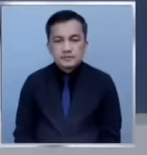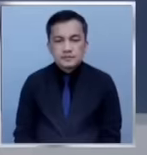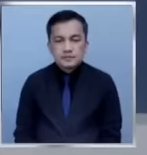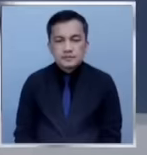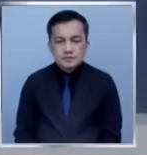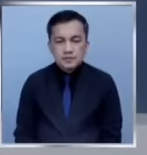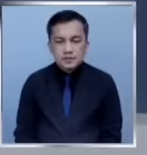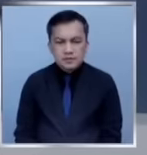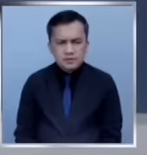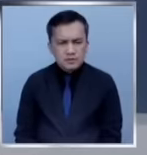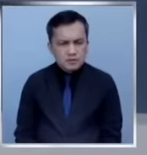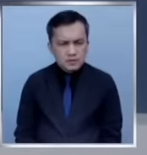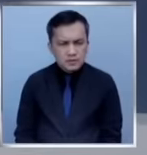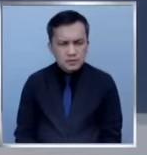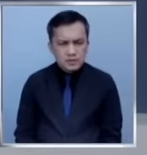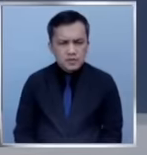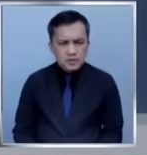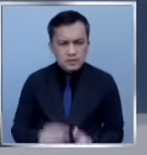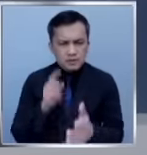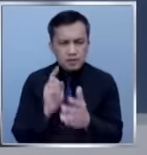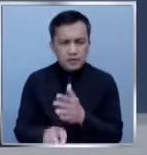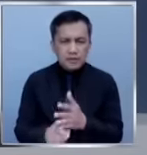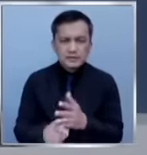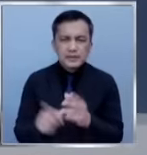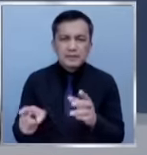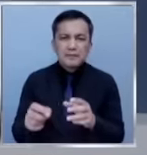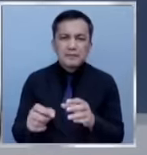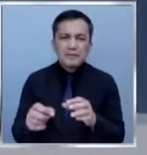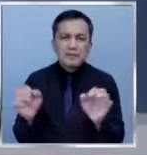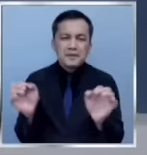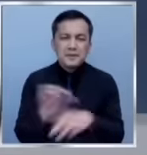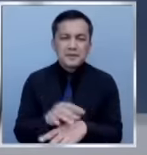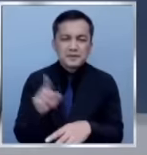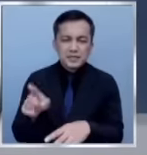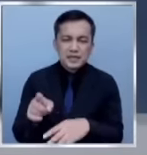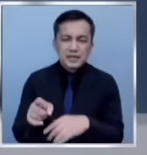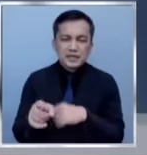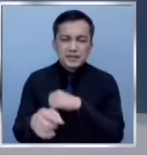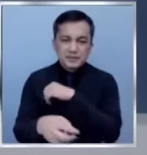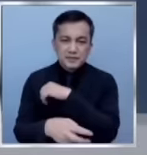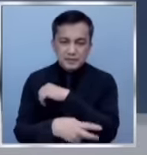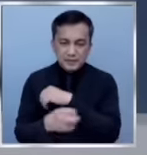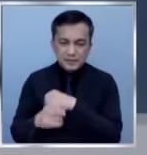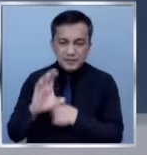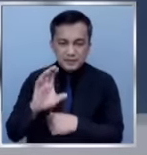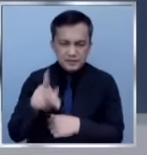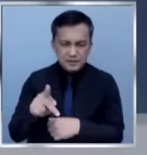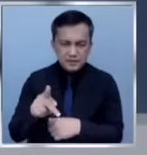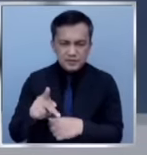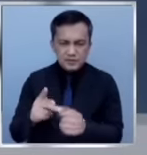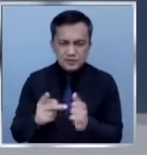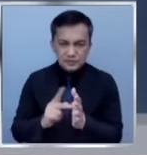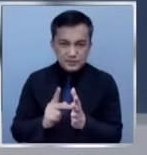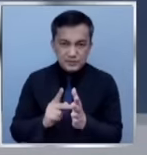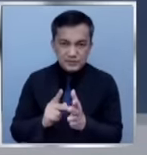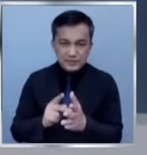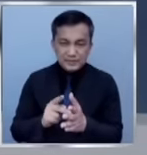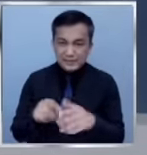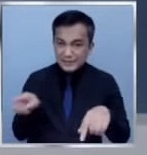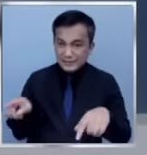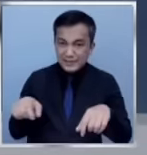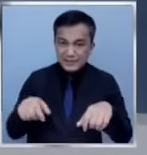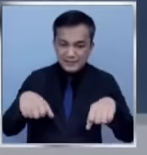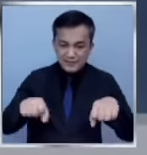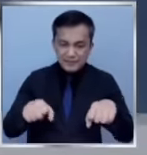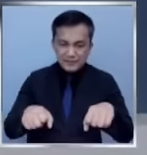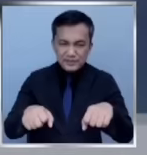Mabilis ang karma sa isang snatcher ng cellphone. Ang susi ng dala niyang motorsiklo, tinangay ng